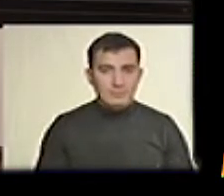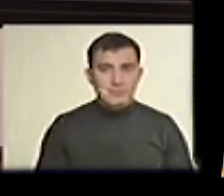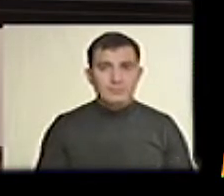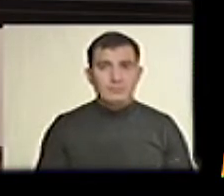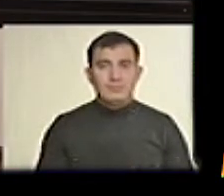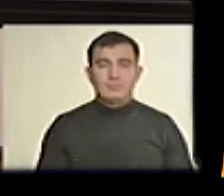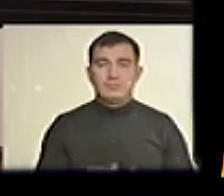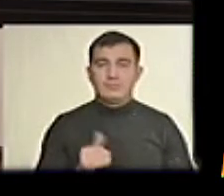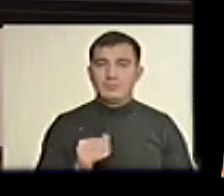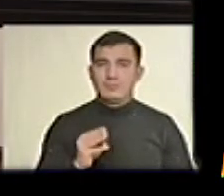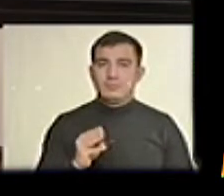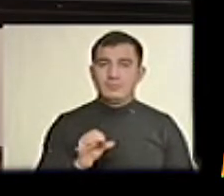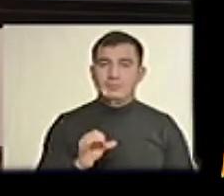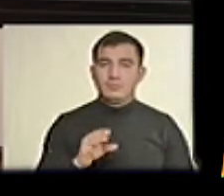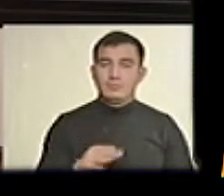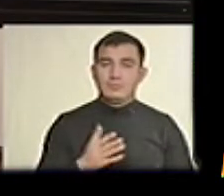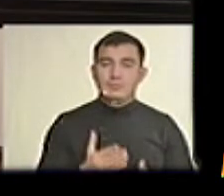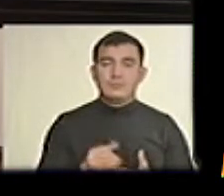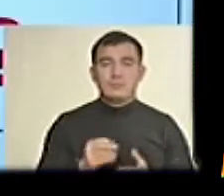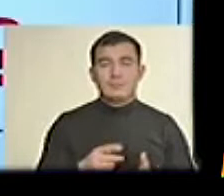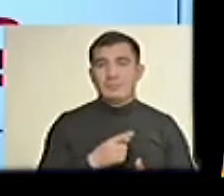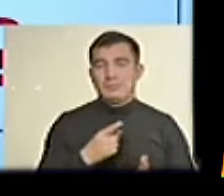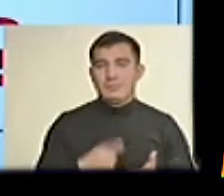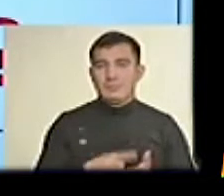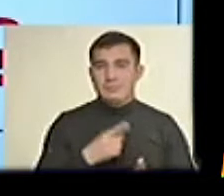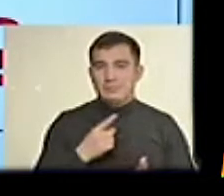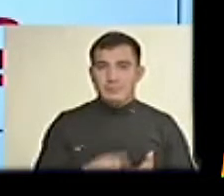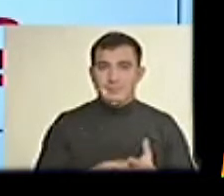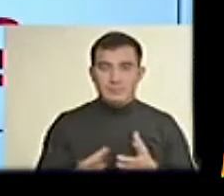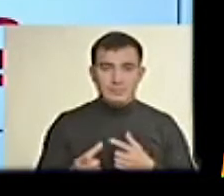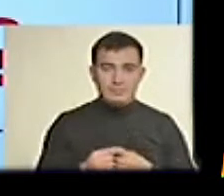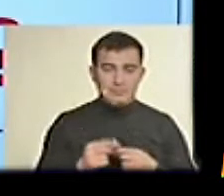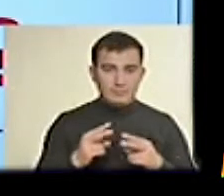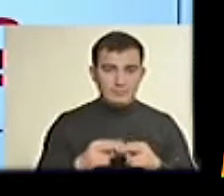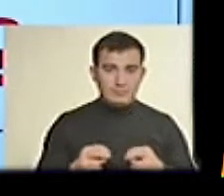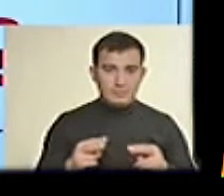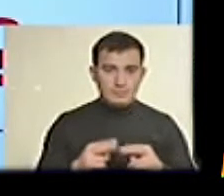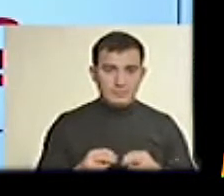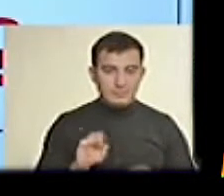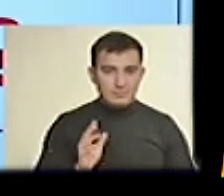testlar yordamida yoki savollar yordamida tekshirib ko'ramiz.